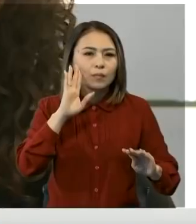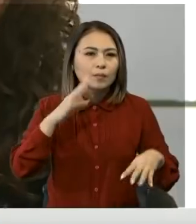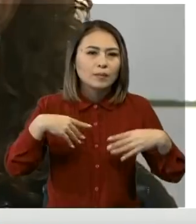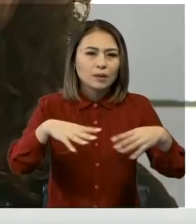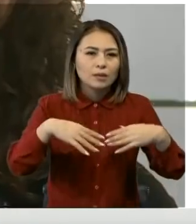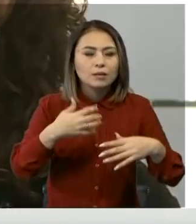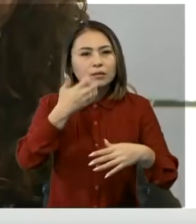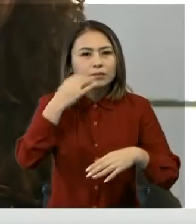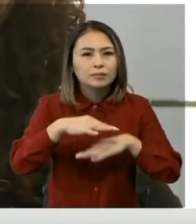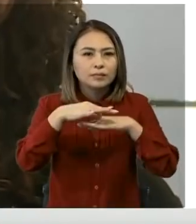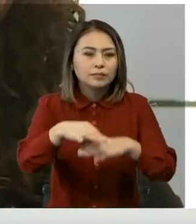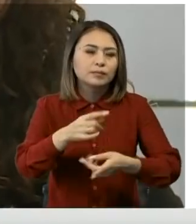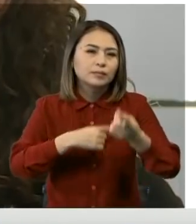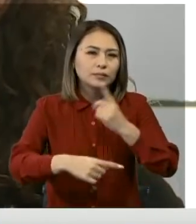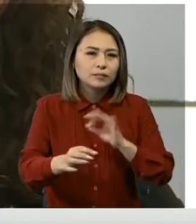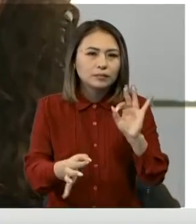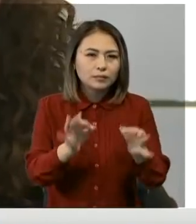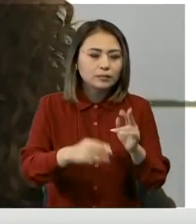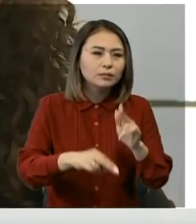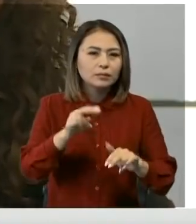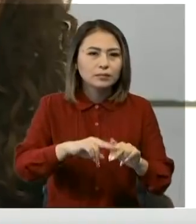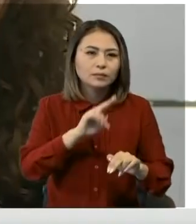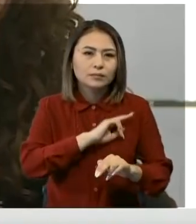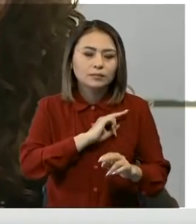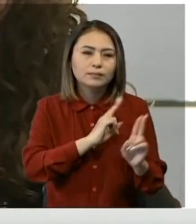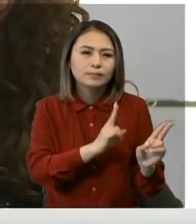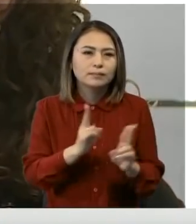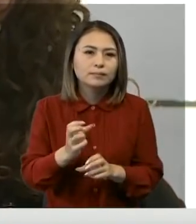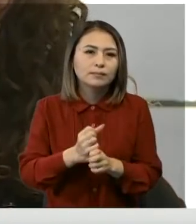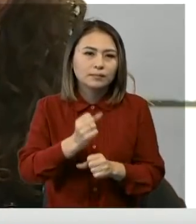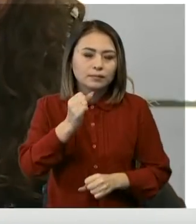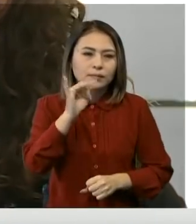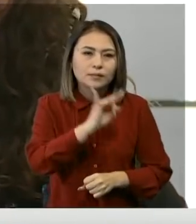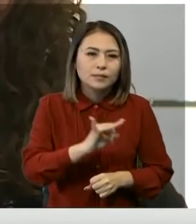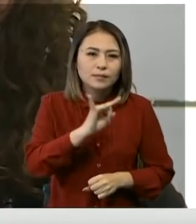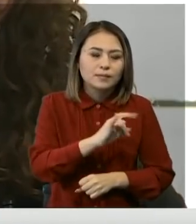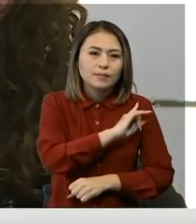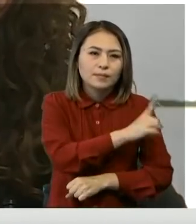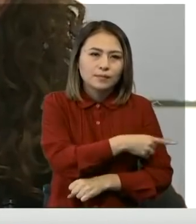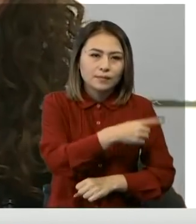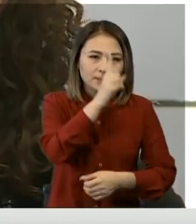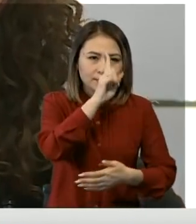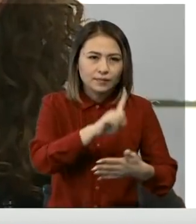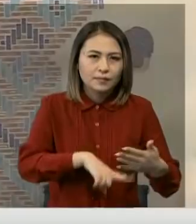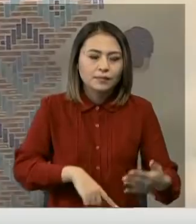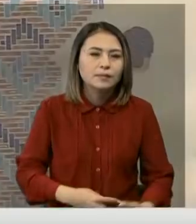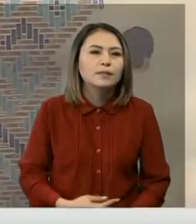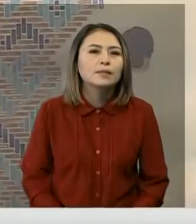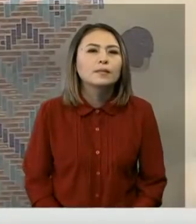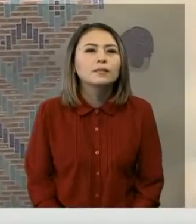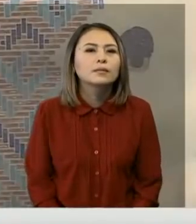жүйелерінің жүргізілуін, қалпына келтіру, құрылыс жұмыстарының әсерін қадағаладық. Тарихи мұраның сүйегі мықты екеніне көз жеткіздік.